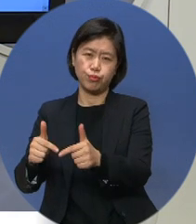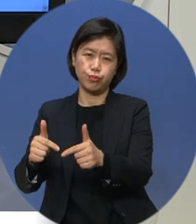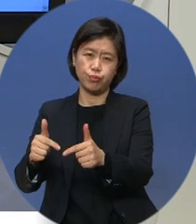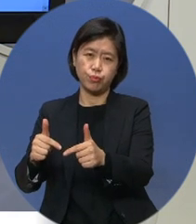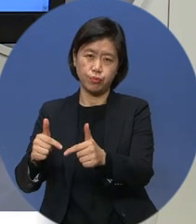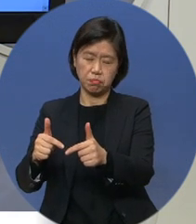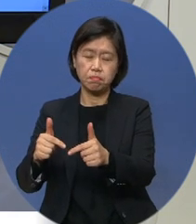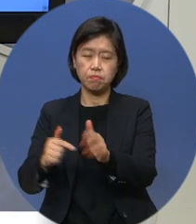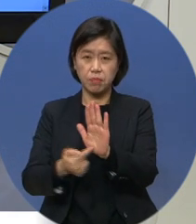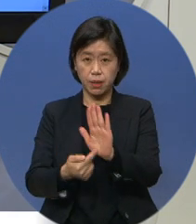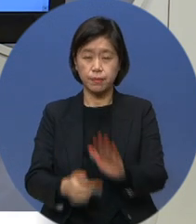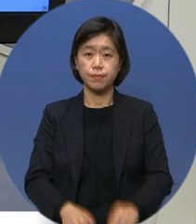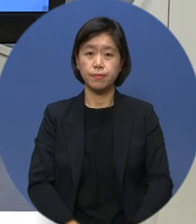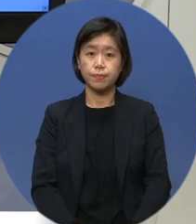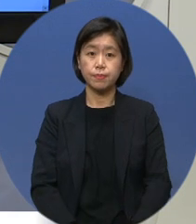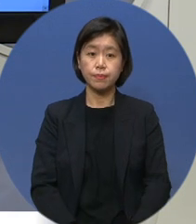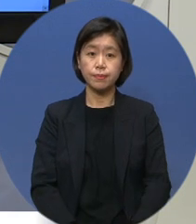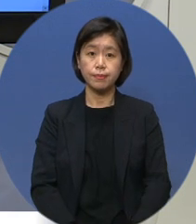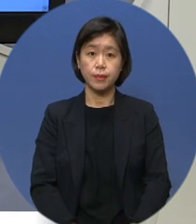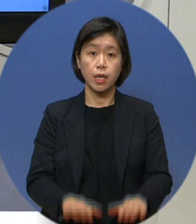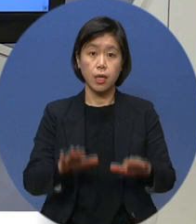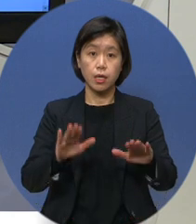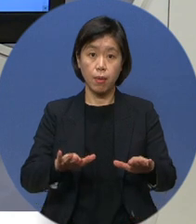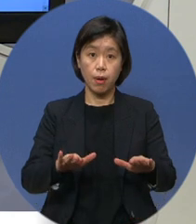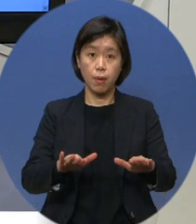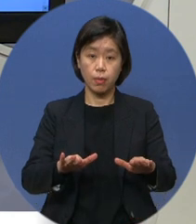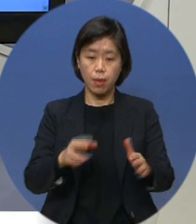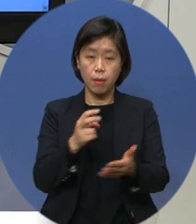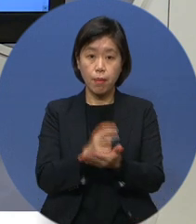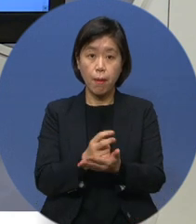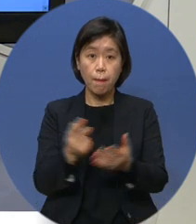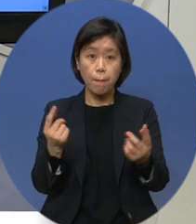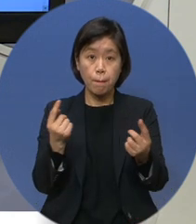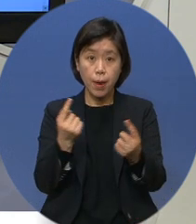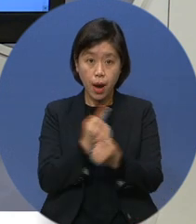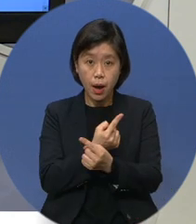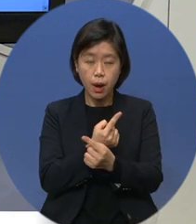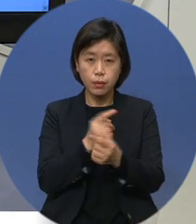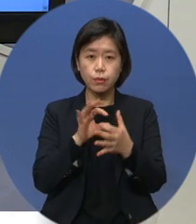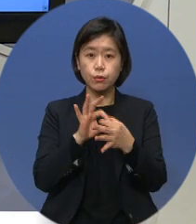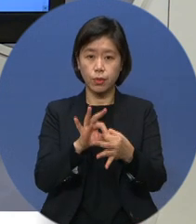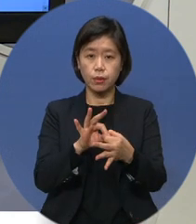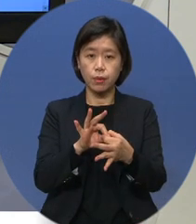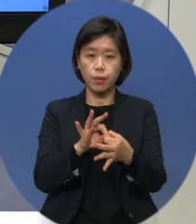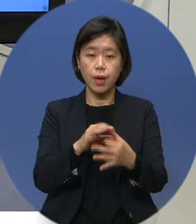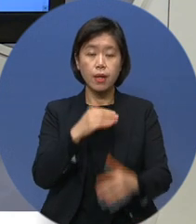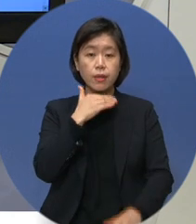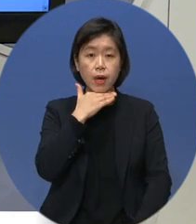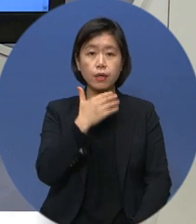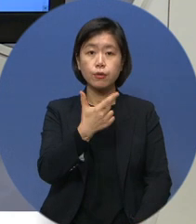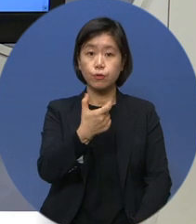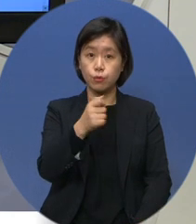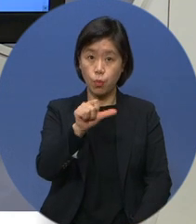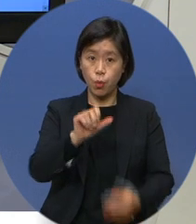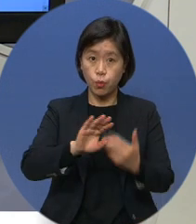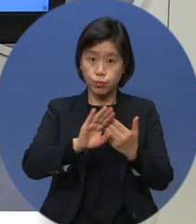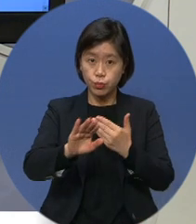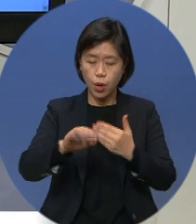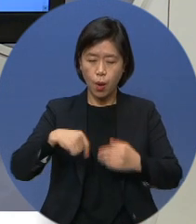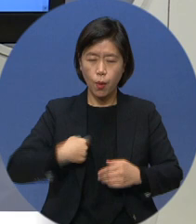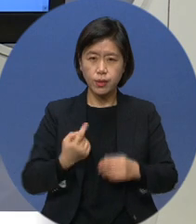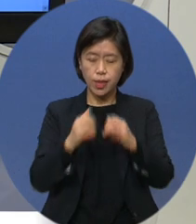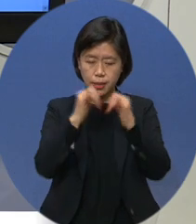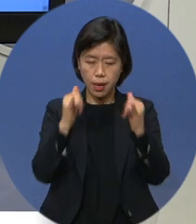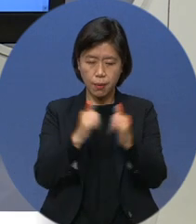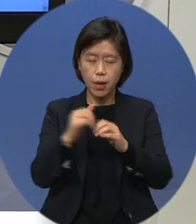나타났는데요 이번 개정안을 통해 만 65세 이후에 혼자서 사회 활동을 하기 어려운 경우로서